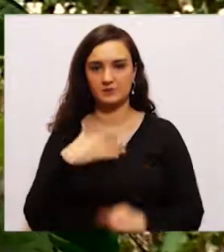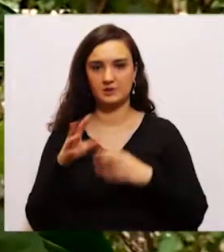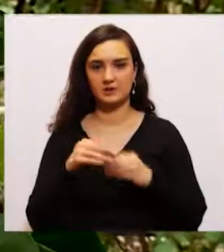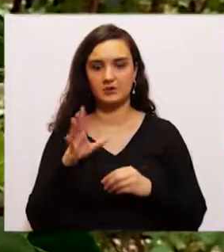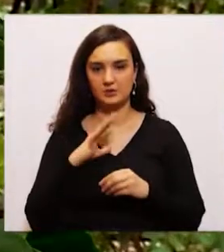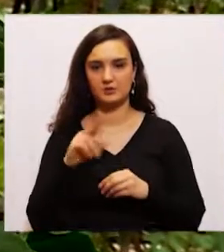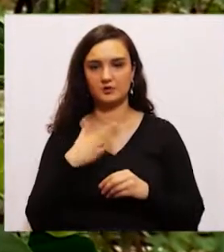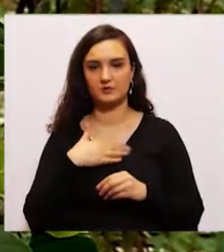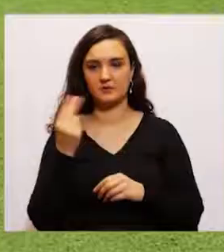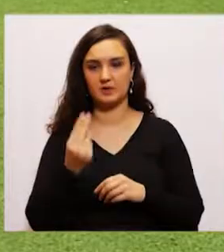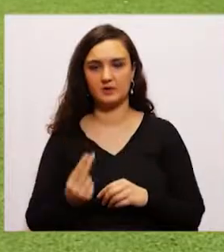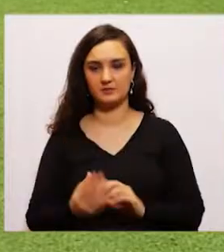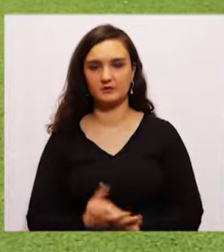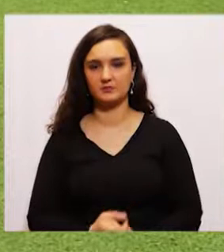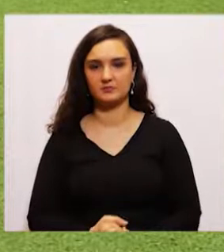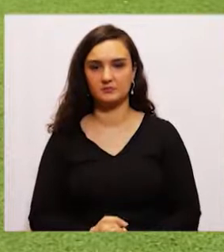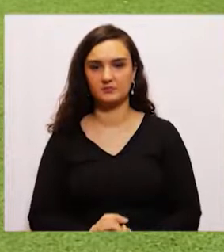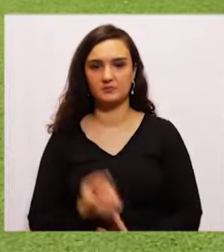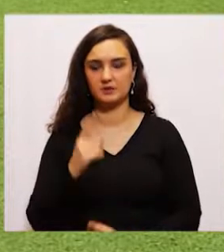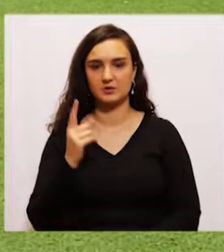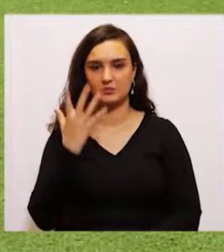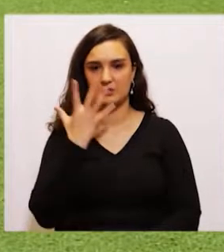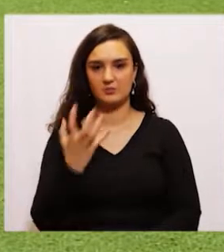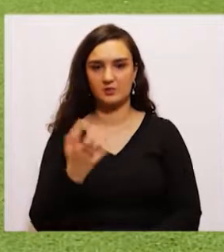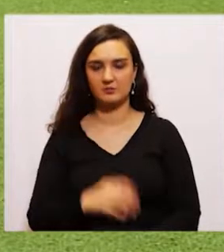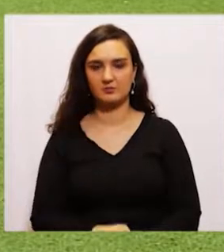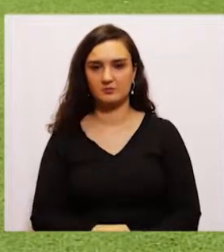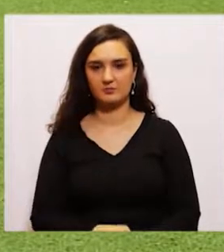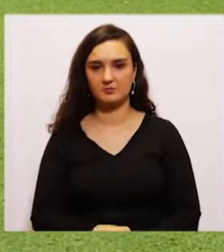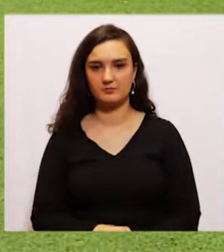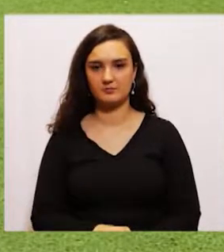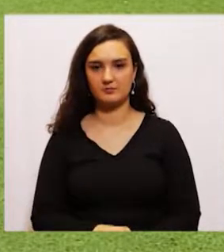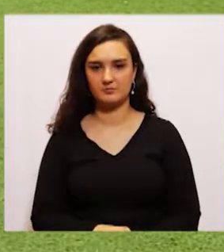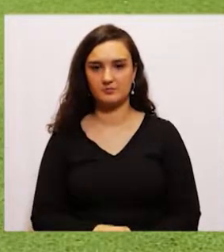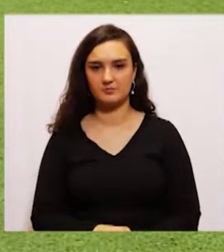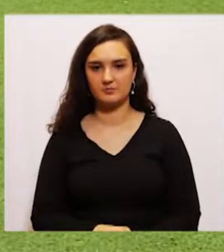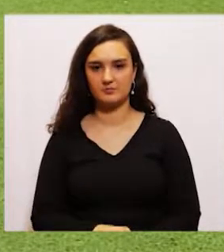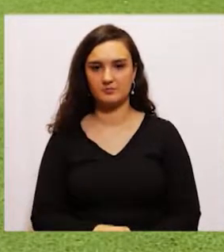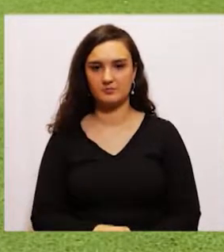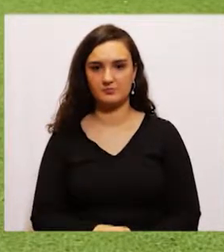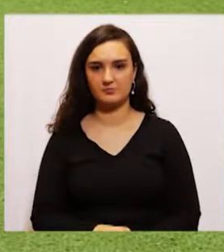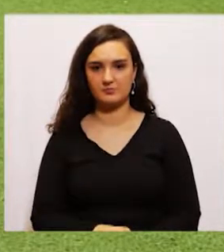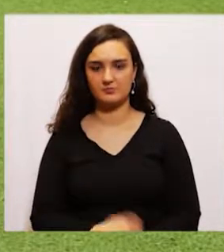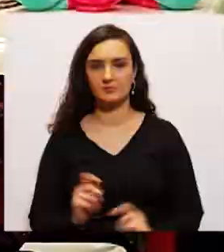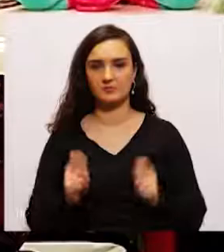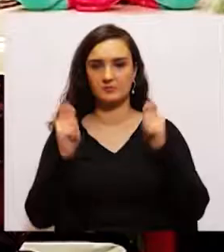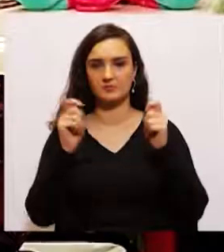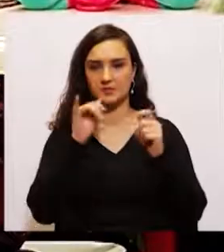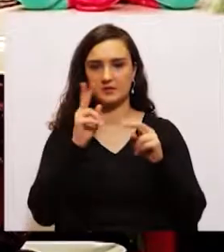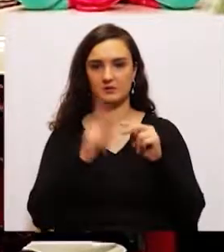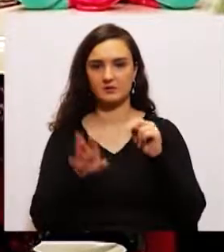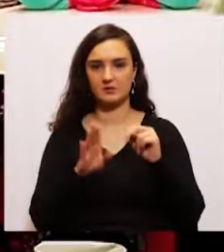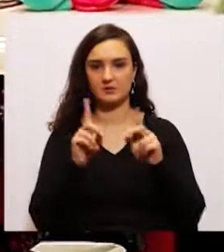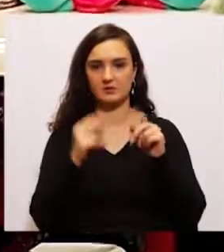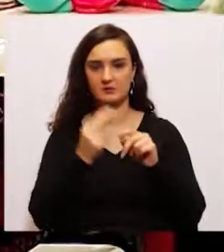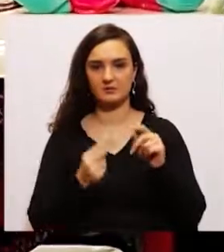იყო და თან ჩვენ ვხატავდით. რატო ამბოქებს საყვარელო? კიდევ ერთხელ აწეთ ყველა ნახატები, იცით რა არის, ვერ ამთავრებენ